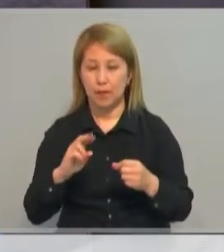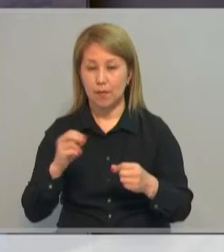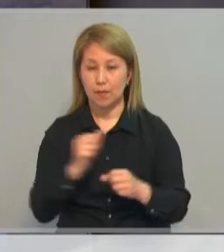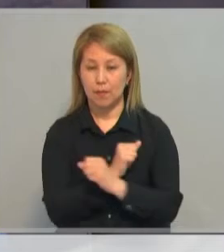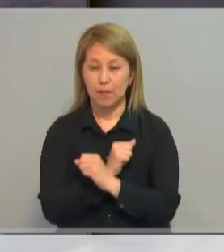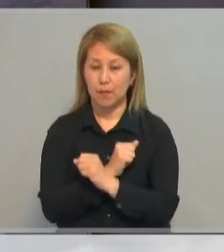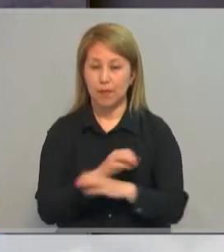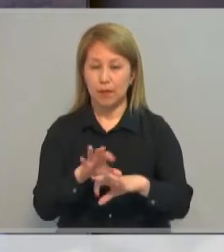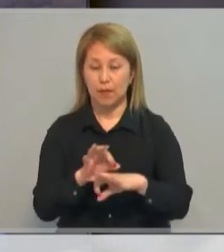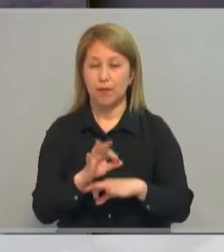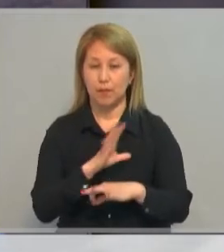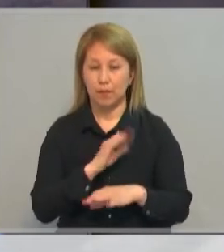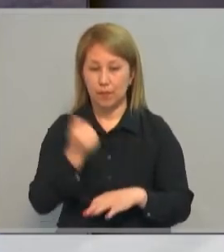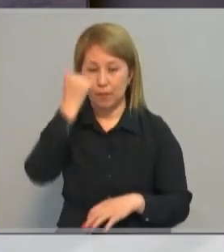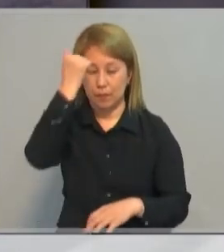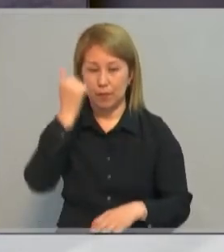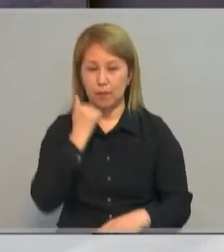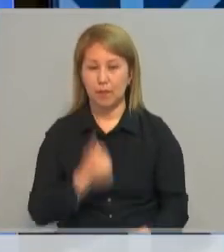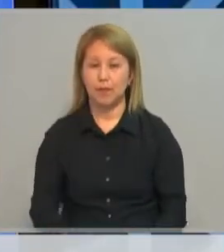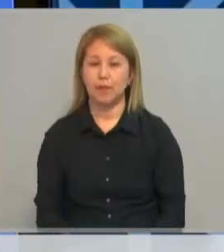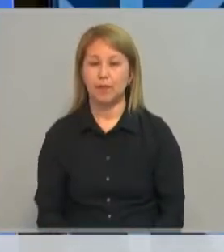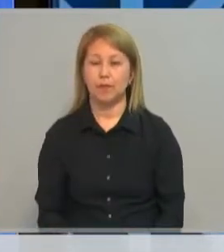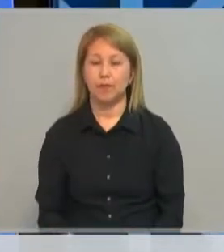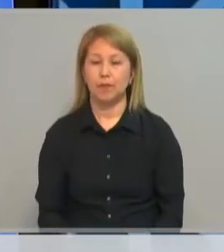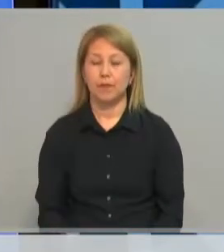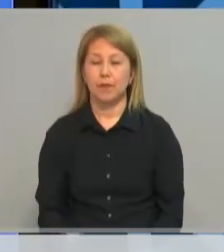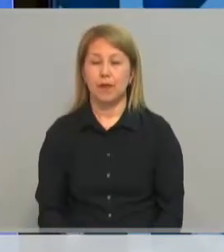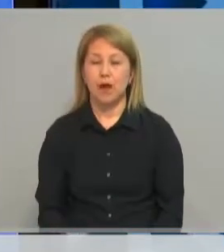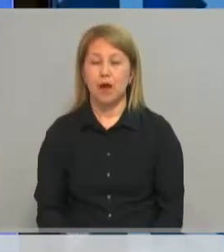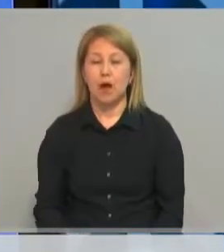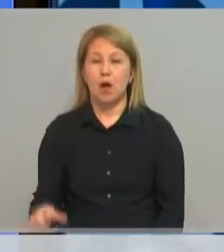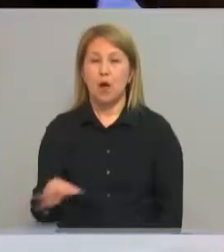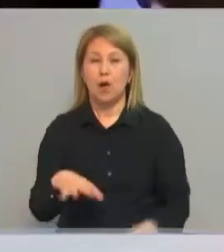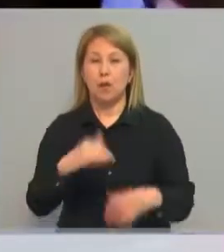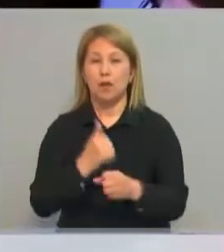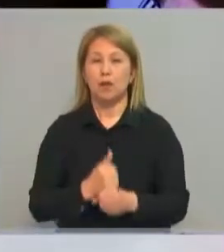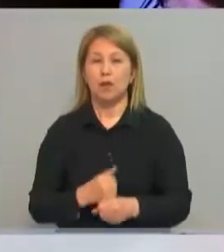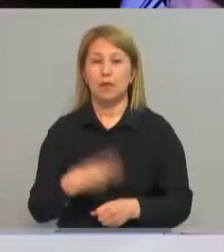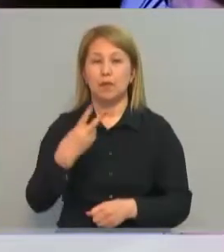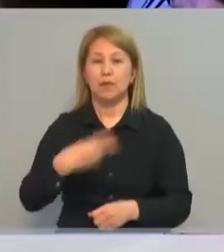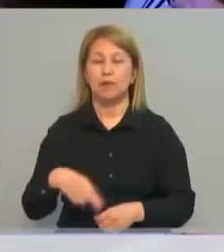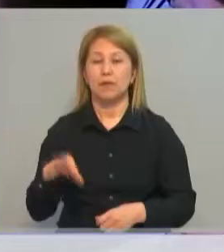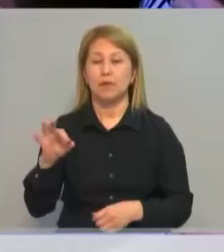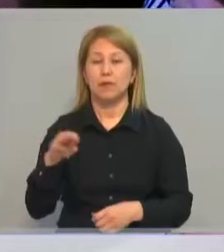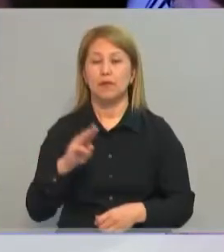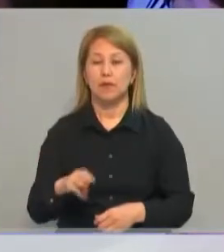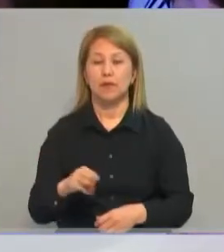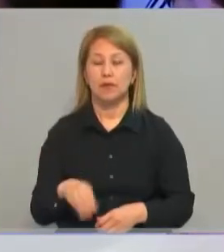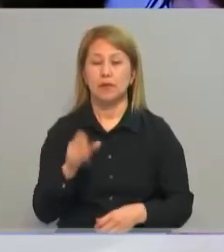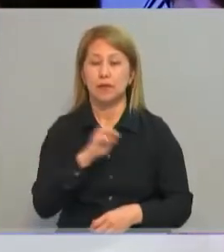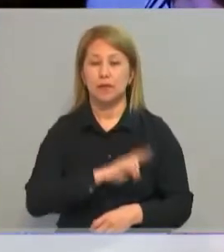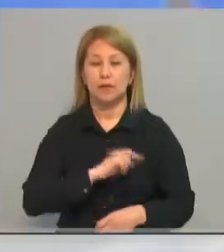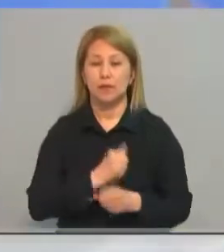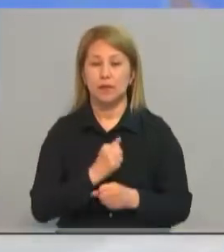акиму области и путевку в санаторий Бургулек. Отметим, в области работают более 20 тысяч медицинских работников